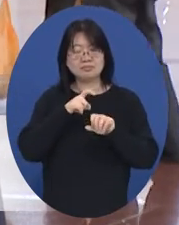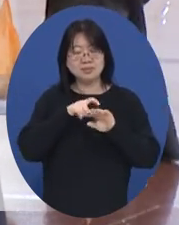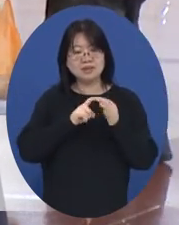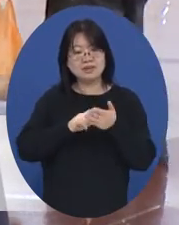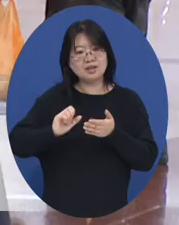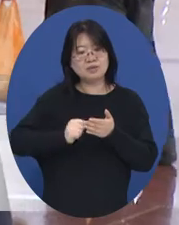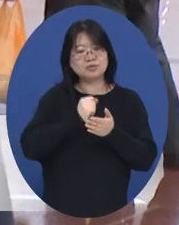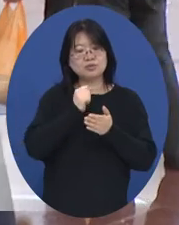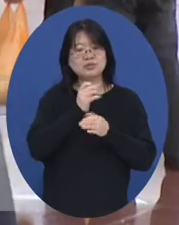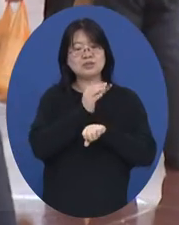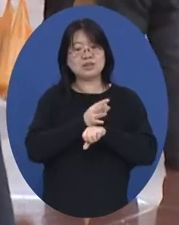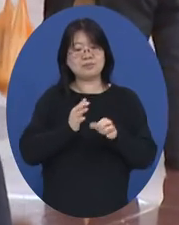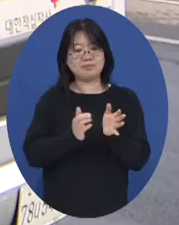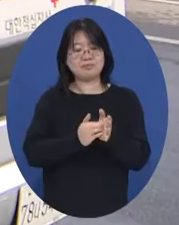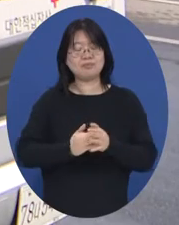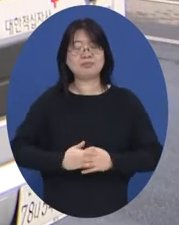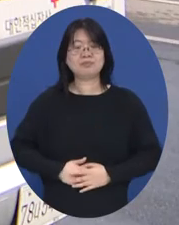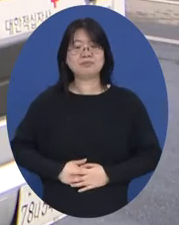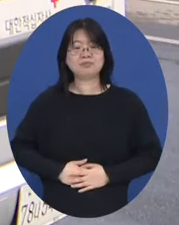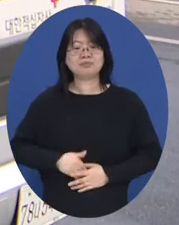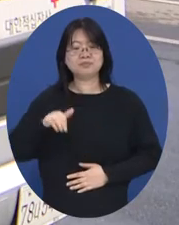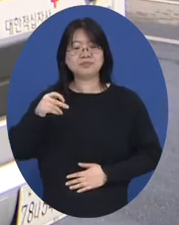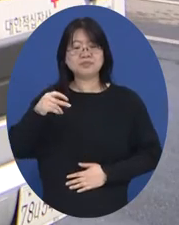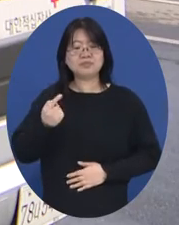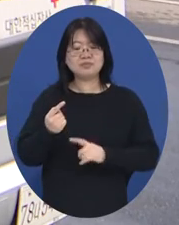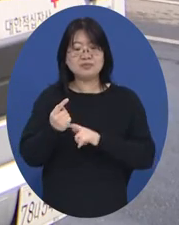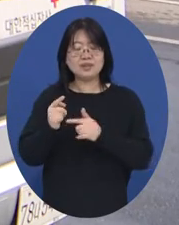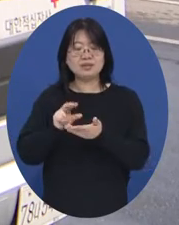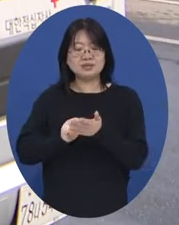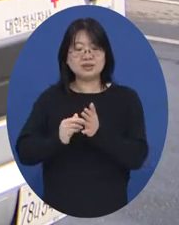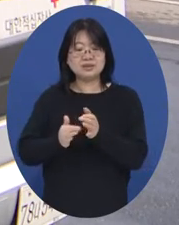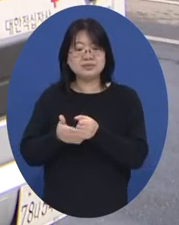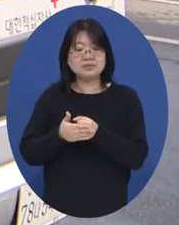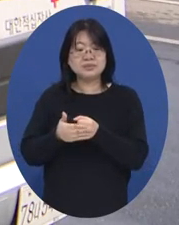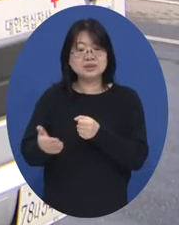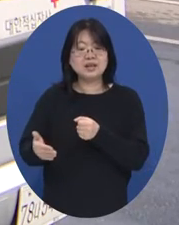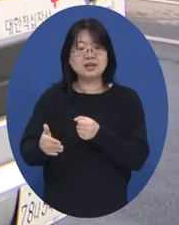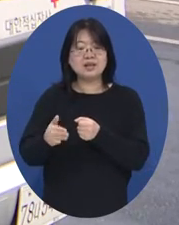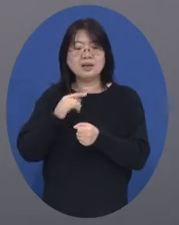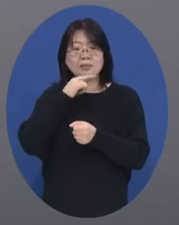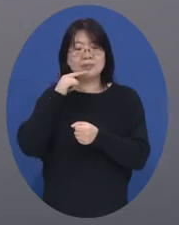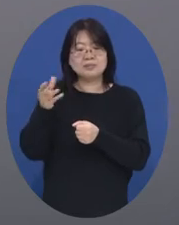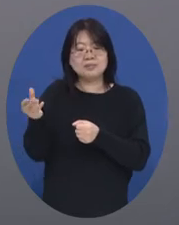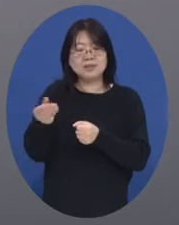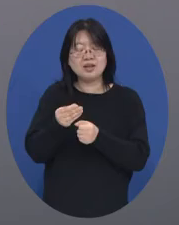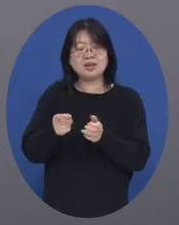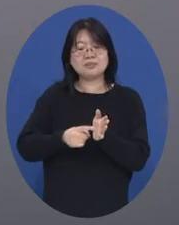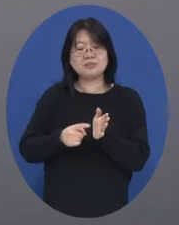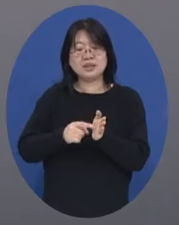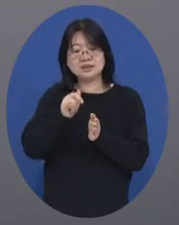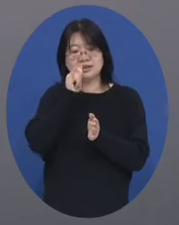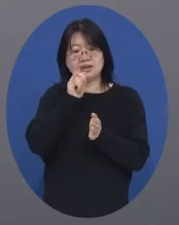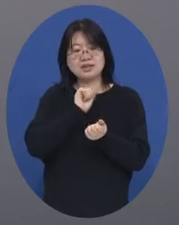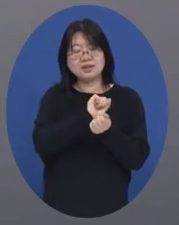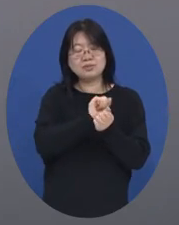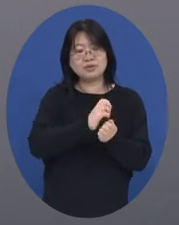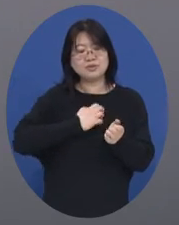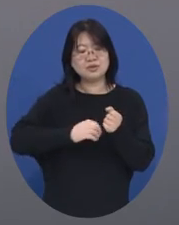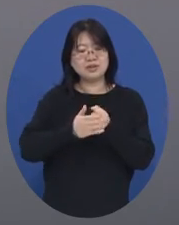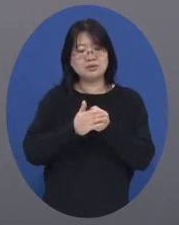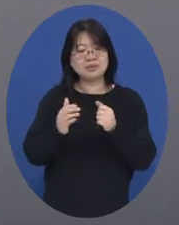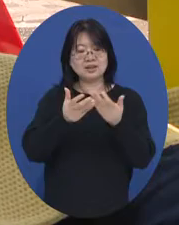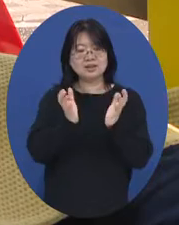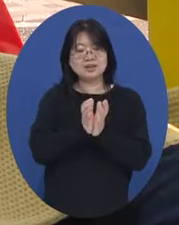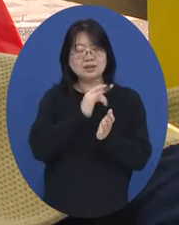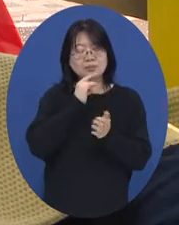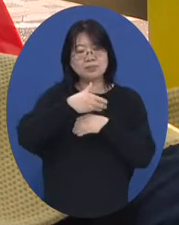되고자 구매하게 됐습니다. 코로나19 여파로 혈액 수급에도 비상이 걸렸습니다. 감염 우려로 단체 헌혈